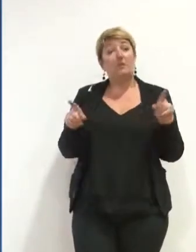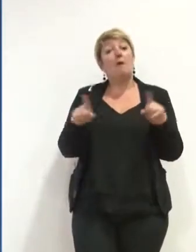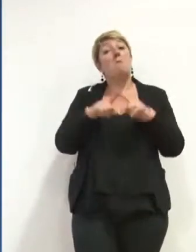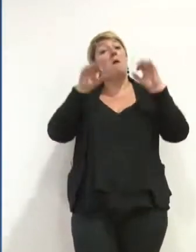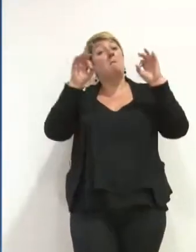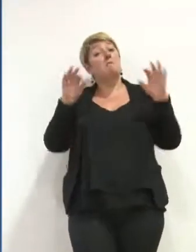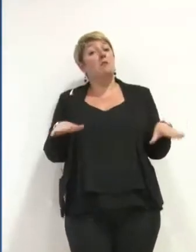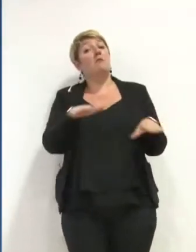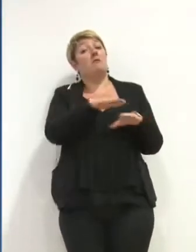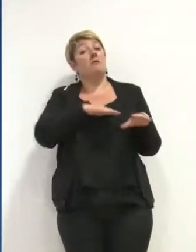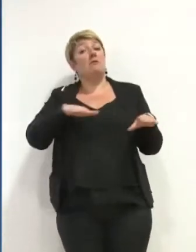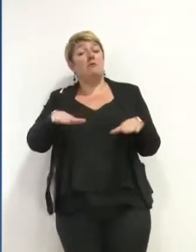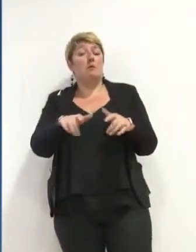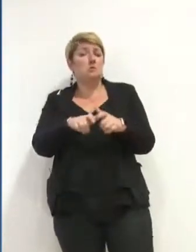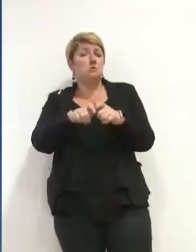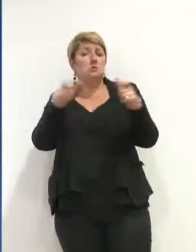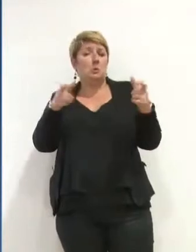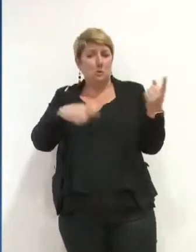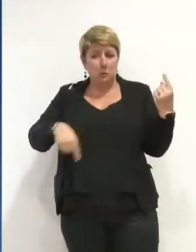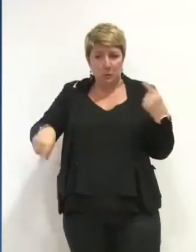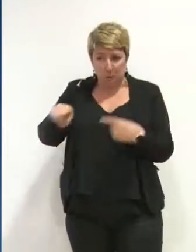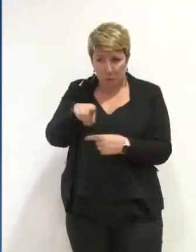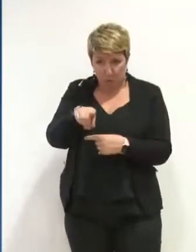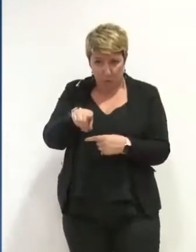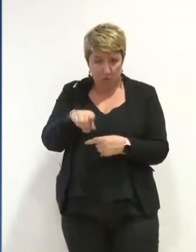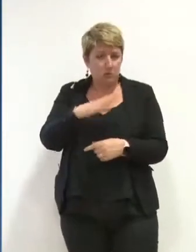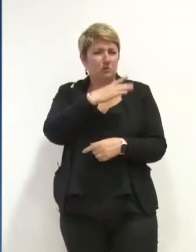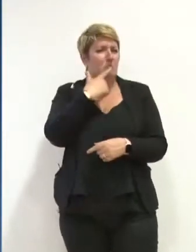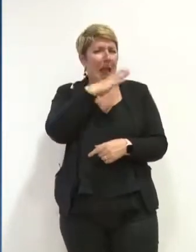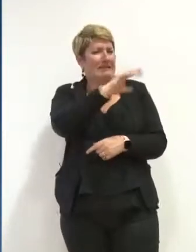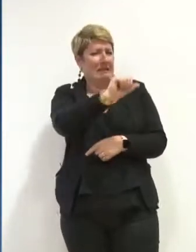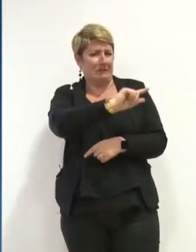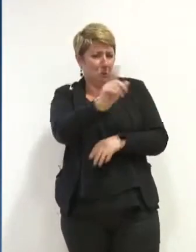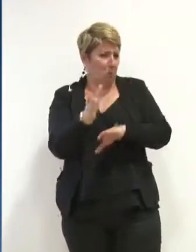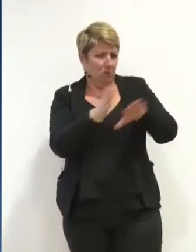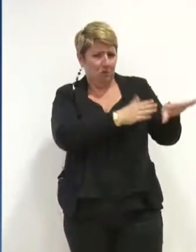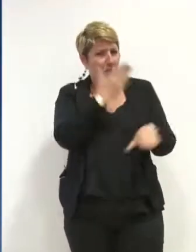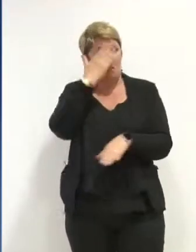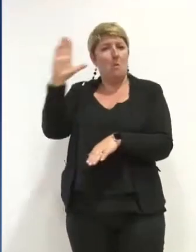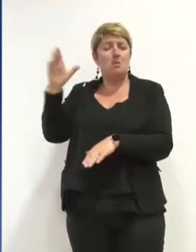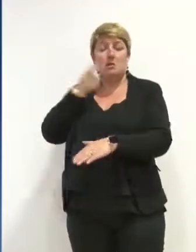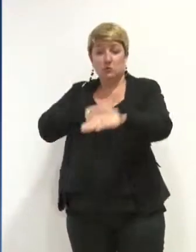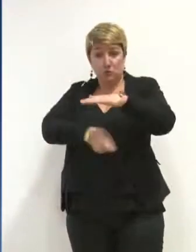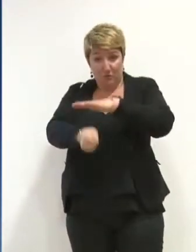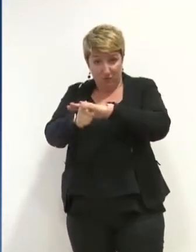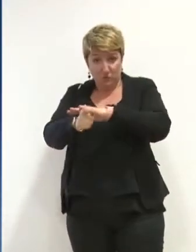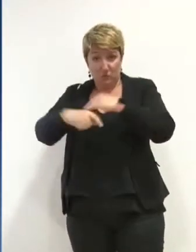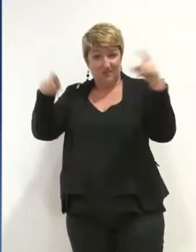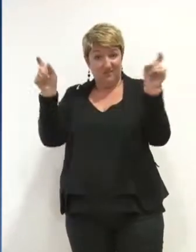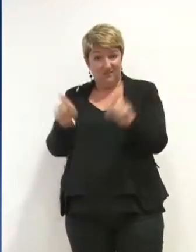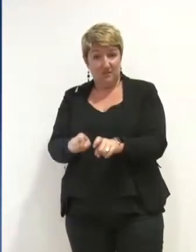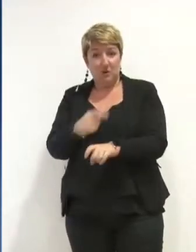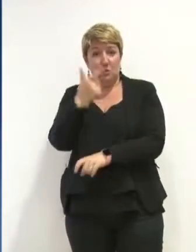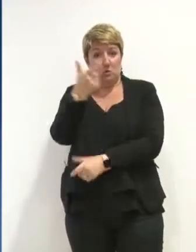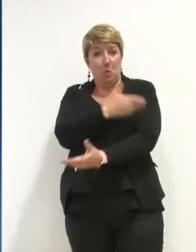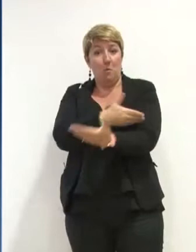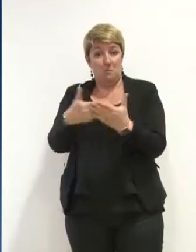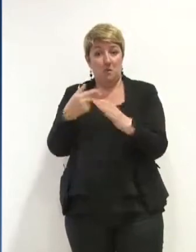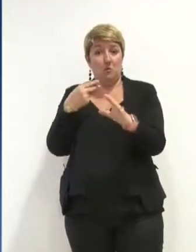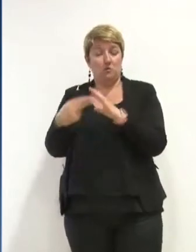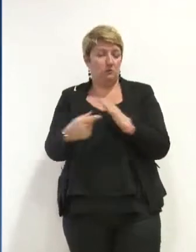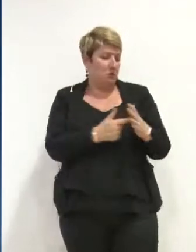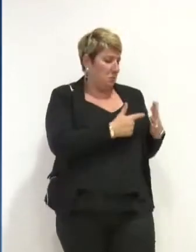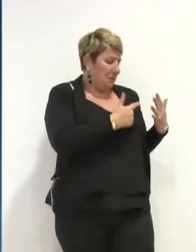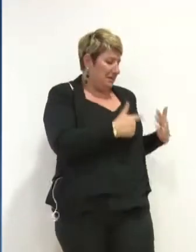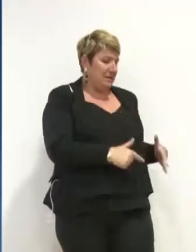les subventions aux structures autres que le CCAS ont baissé de 2 millions d'euros, de CA 2017 à